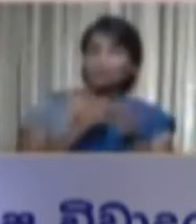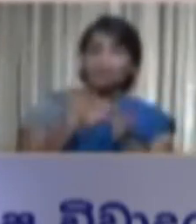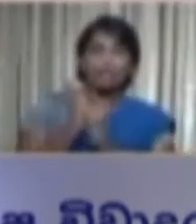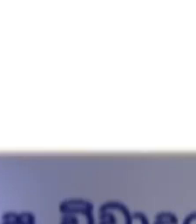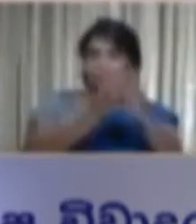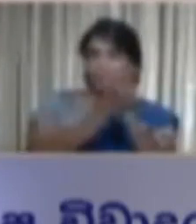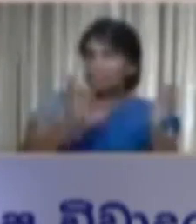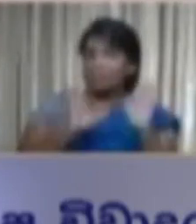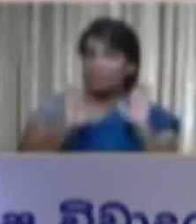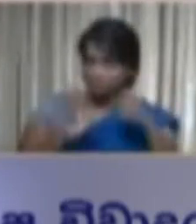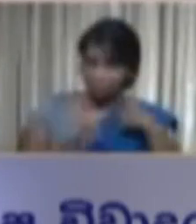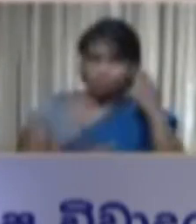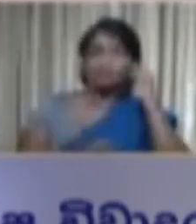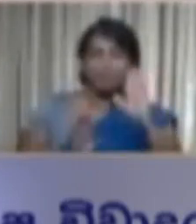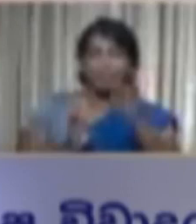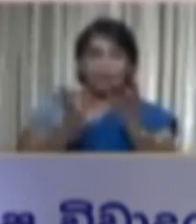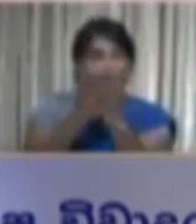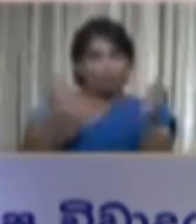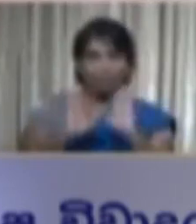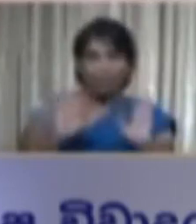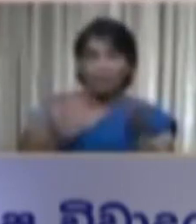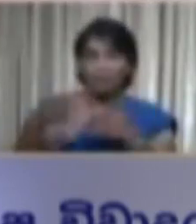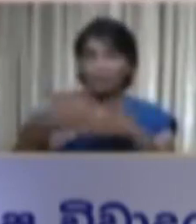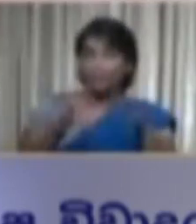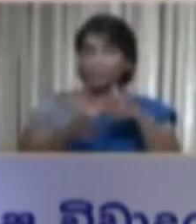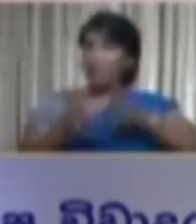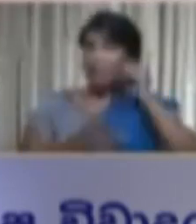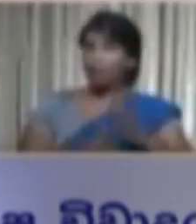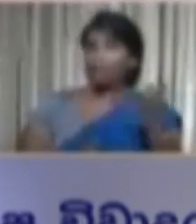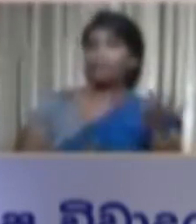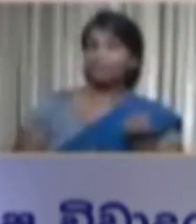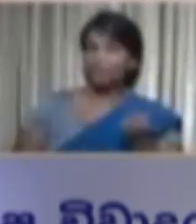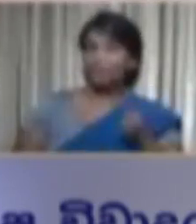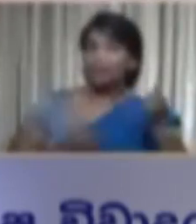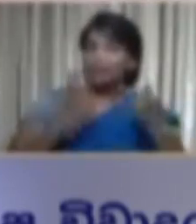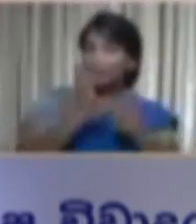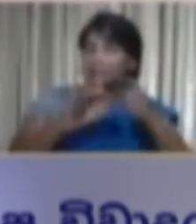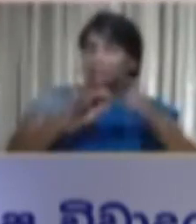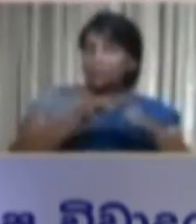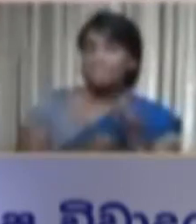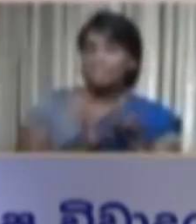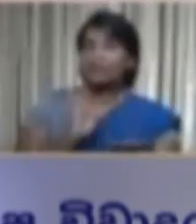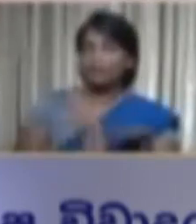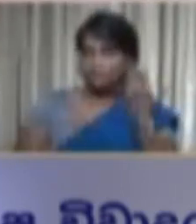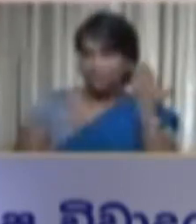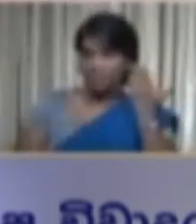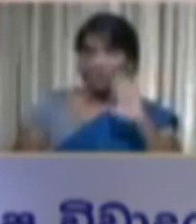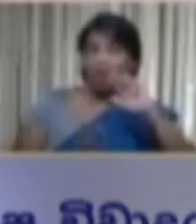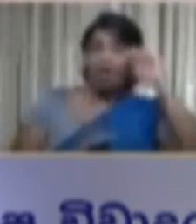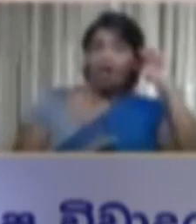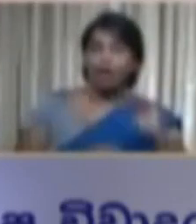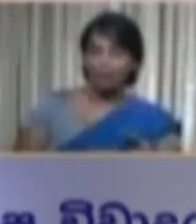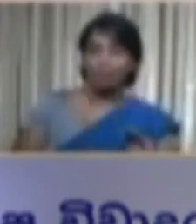එනර්ජි කියන සමාගමට ටෙන්ඩර් එක අවලංගු කරලා නැති වුණාට කැබිනට් පත්‍රිකාවෙන් අනුමැතිය ඉල්ලනවා ඒ ටෙන්ඩර් එකේ ඇවිල්ලා තියෙන මිල ගණන් වැඩි ඊට වඩා අඩු මිල